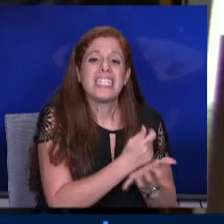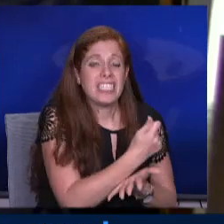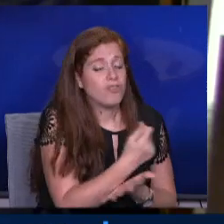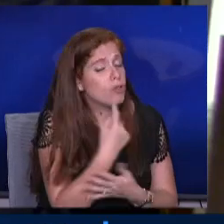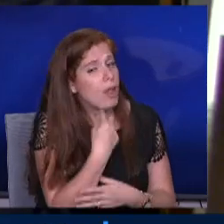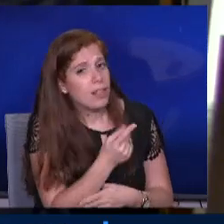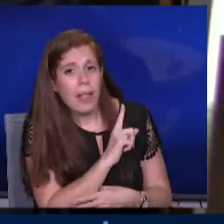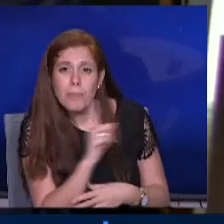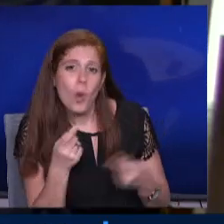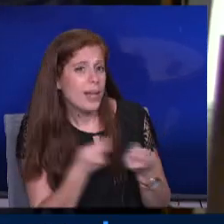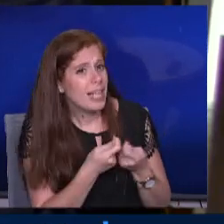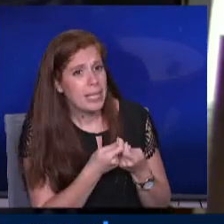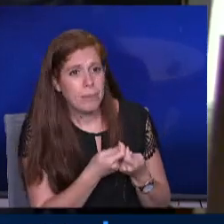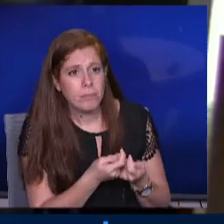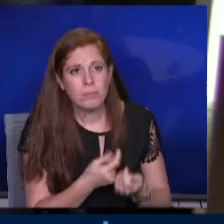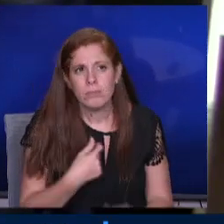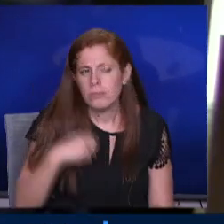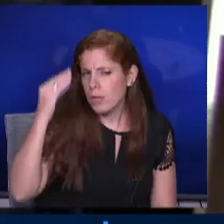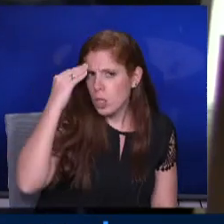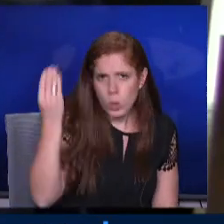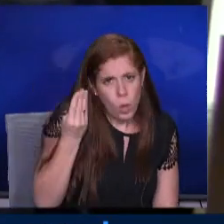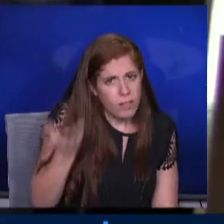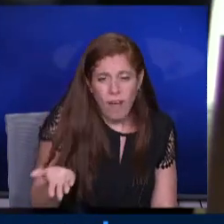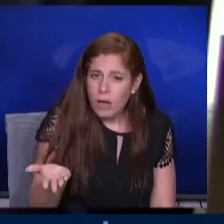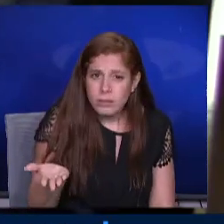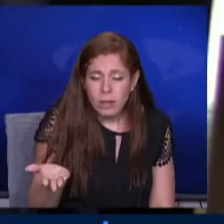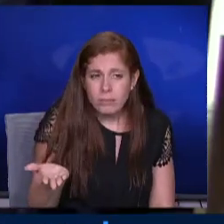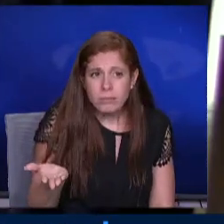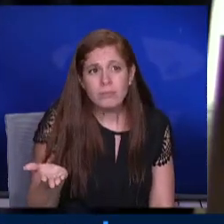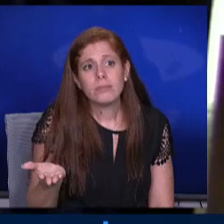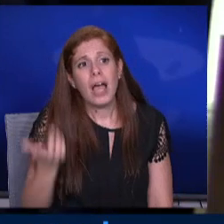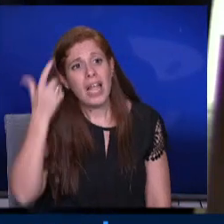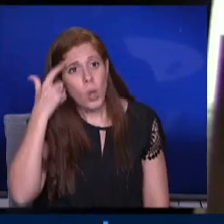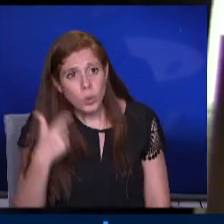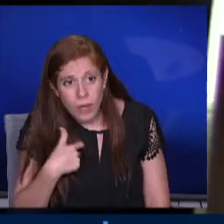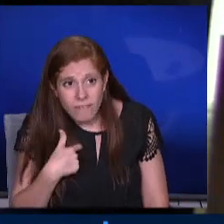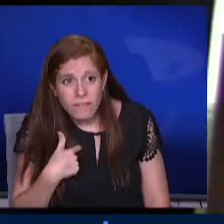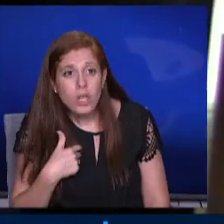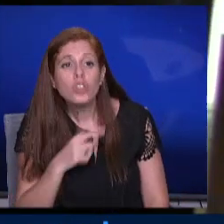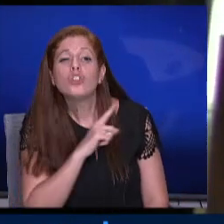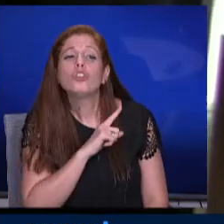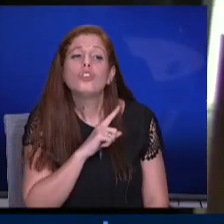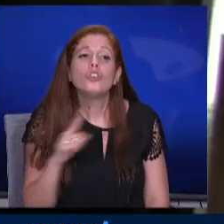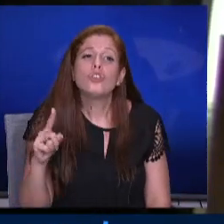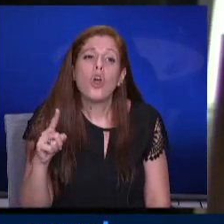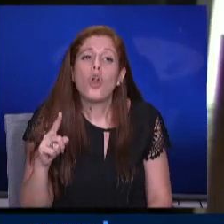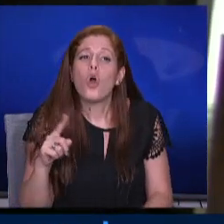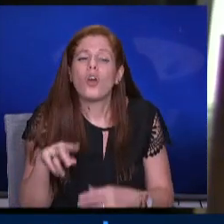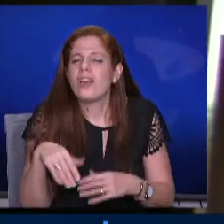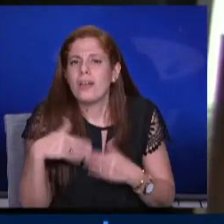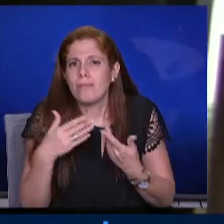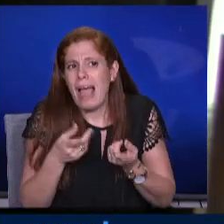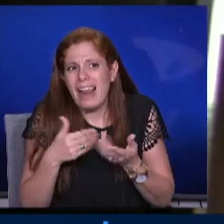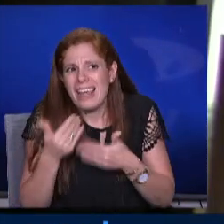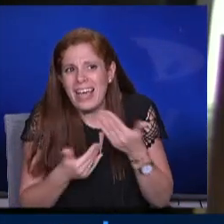לא ענייניים. אני לא זוכר דבר כזה, ואני חושב שלא לכך יועדה ועדת הכנסת. ההליך כאן הוא לא הליך